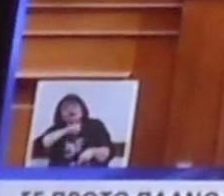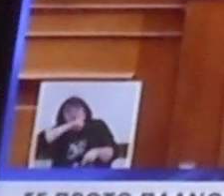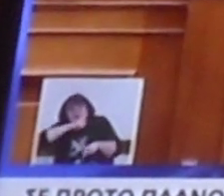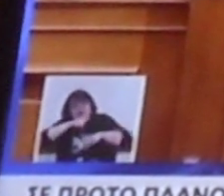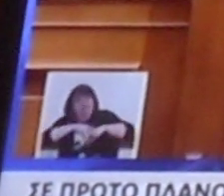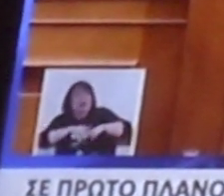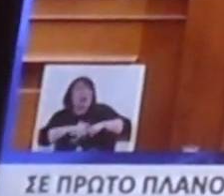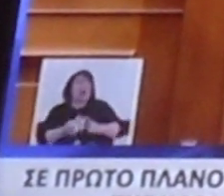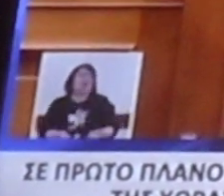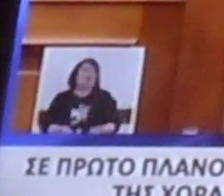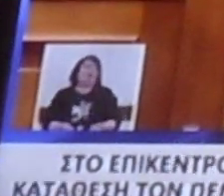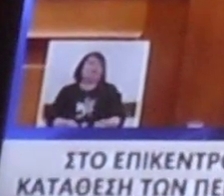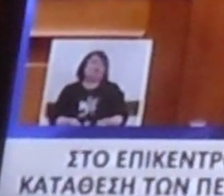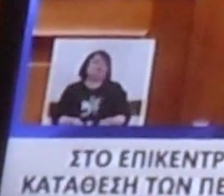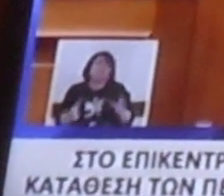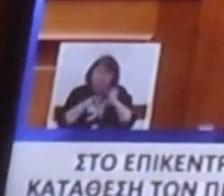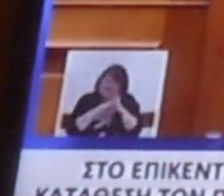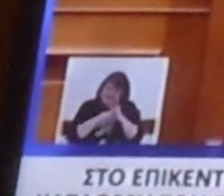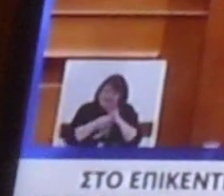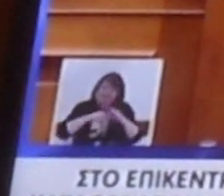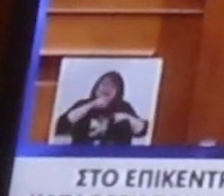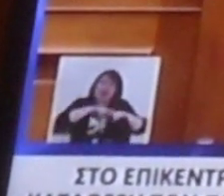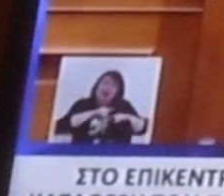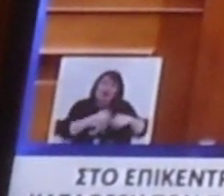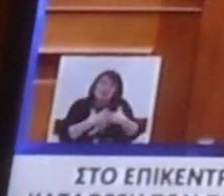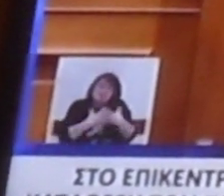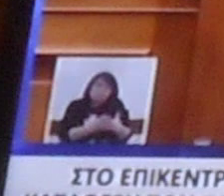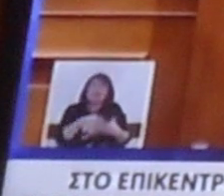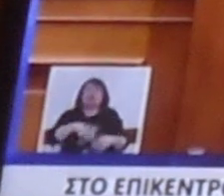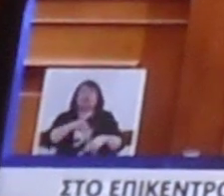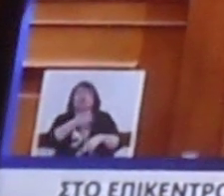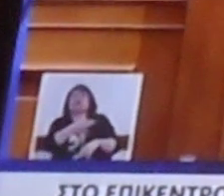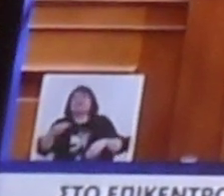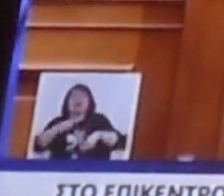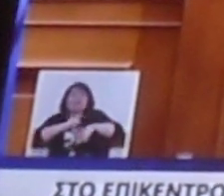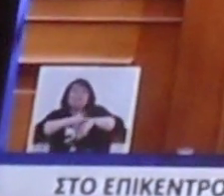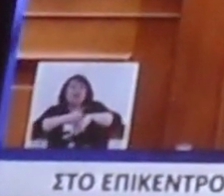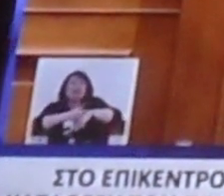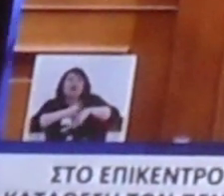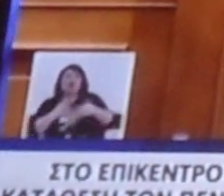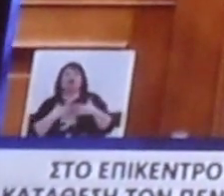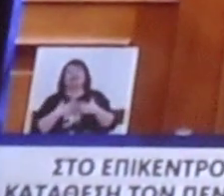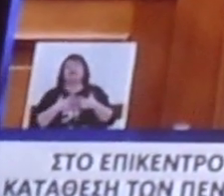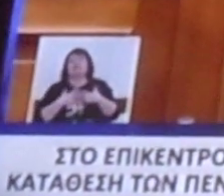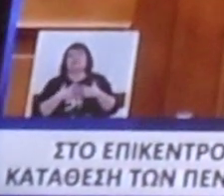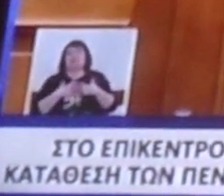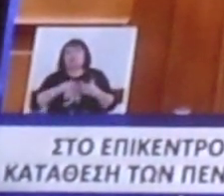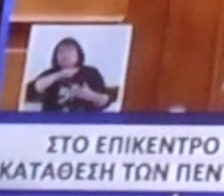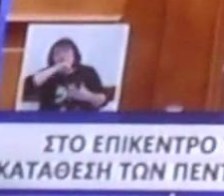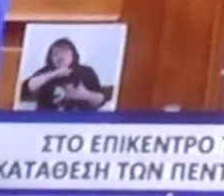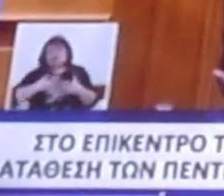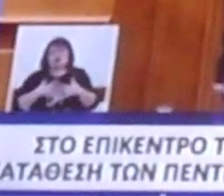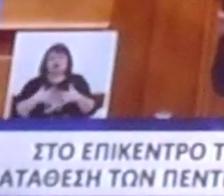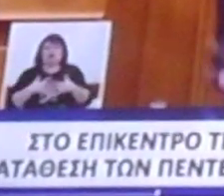χρόνο. Ότι την πρόταση εξεταστική για τις υποκλοπές που κατέθεσε στο Πασό την συνυπέγραψε η ελληνική λύση.